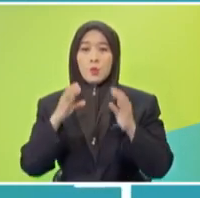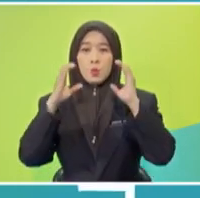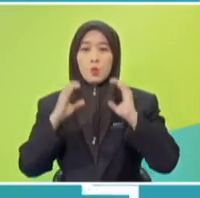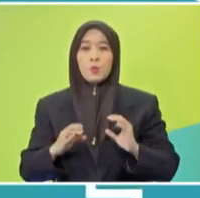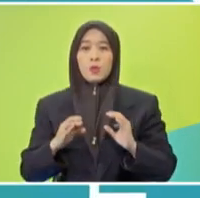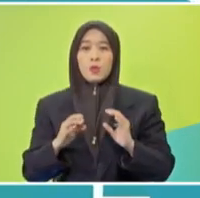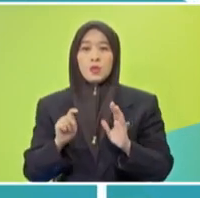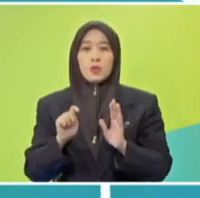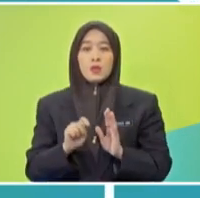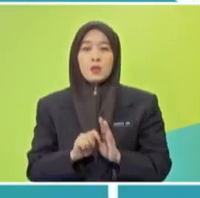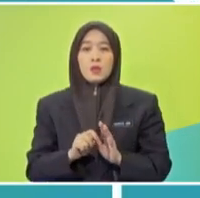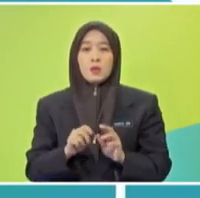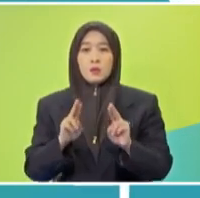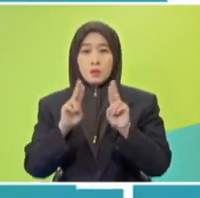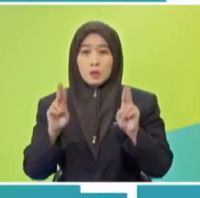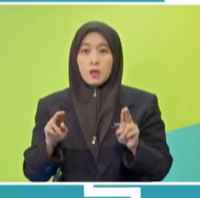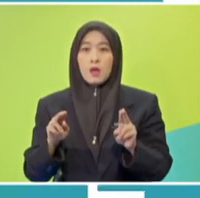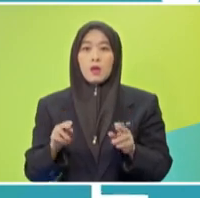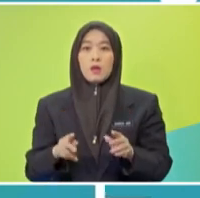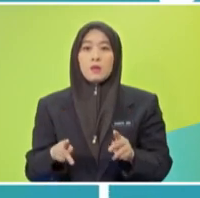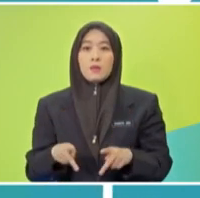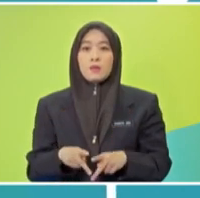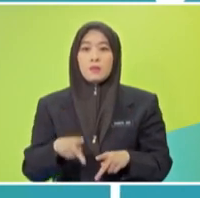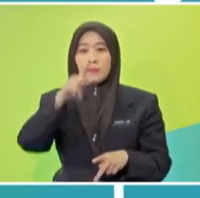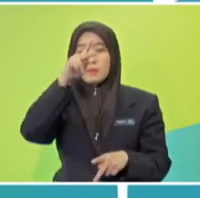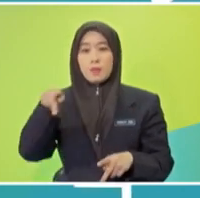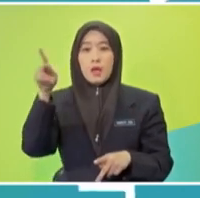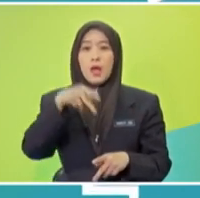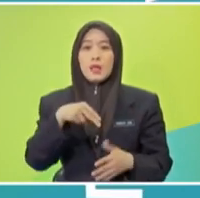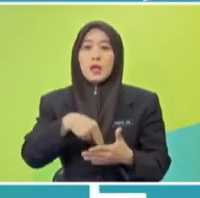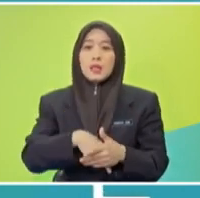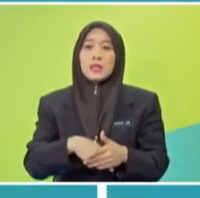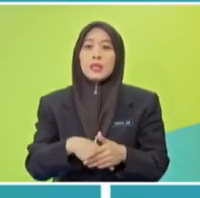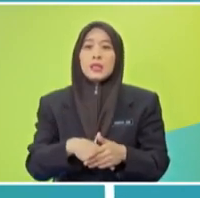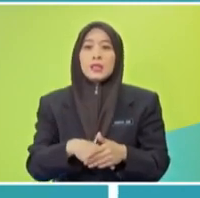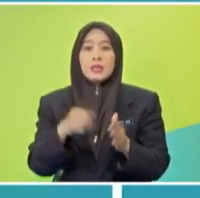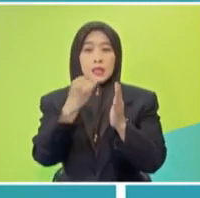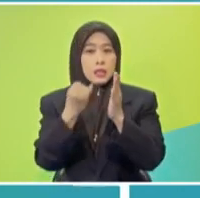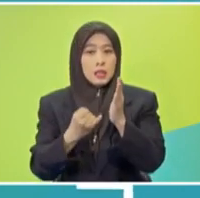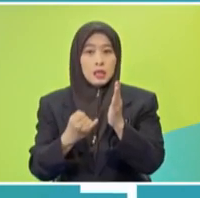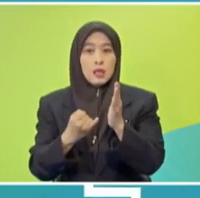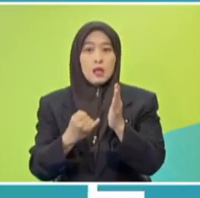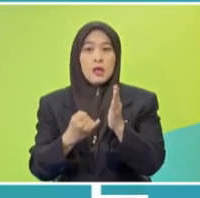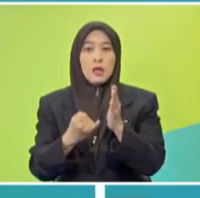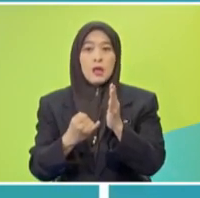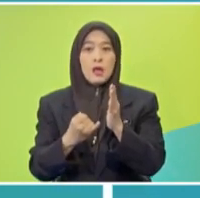kan hasil seni dan Negeri asal tadi kamu udah sembuh guys